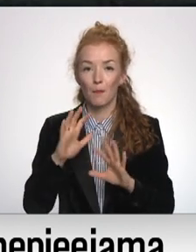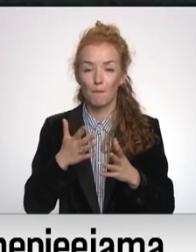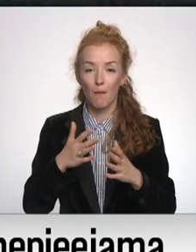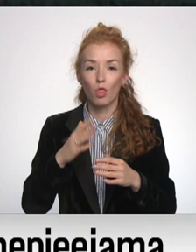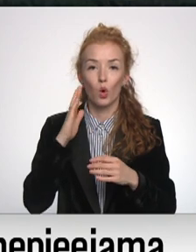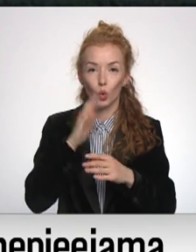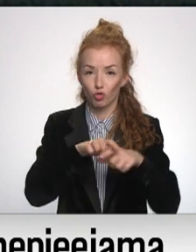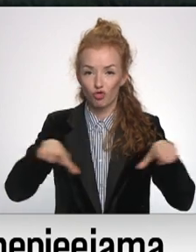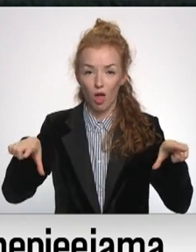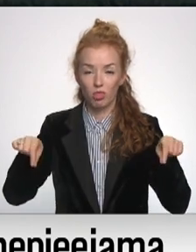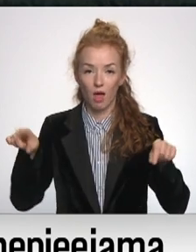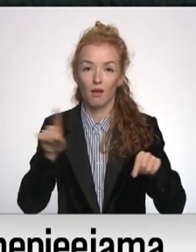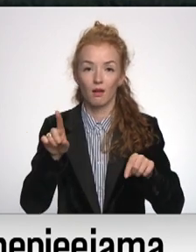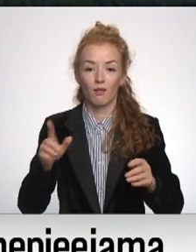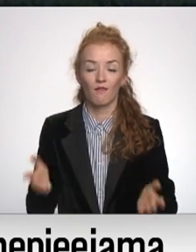ir vislabākais.